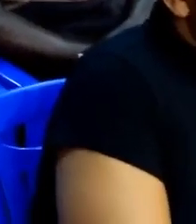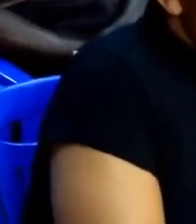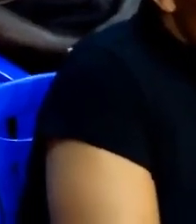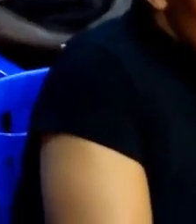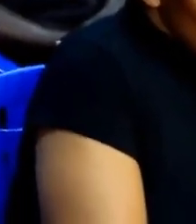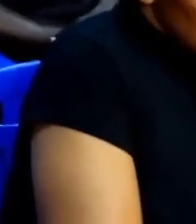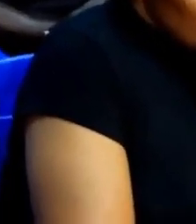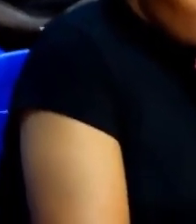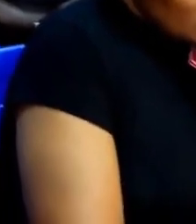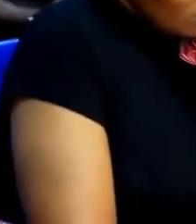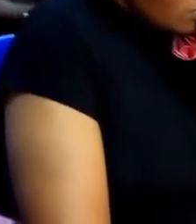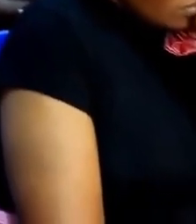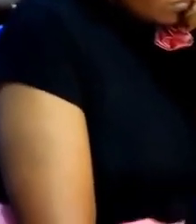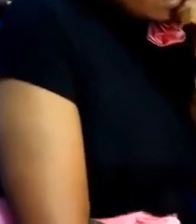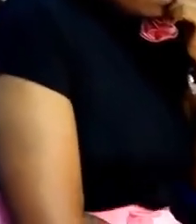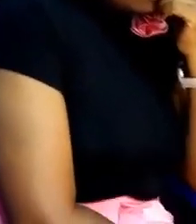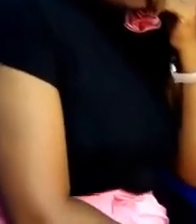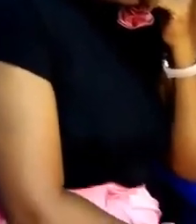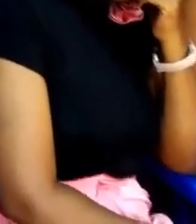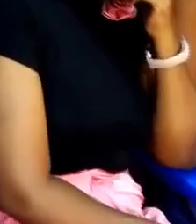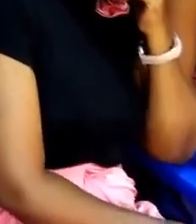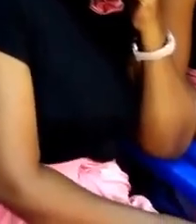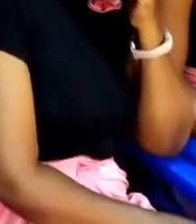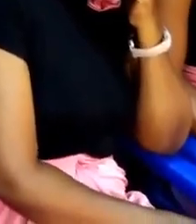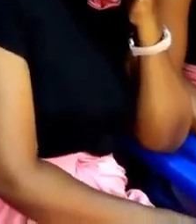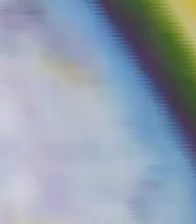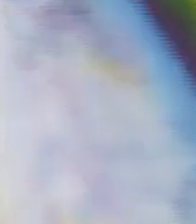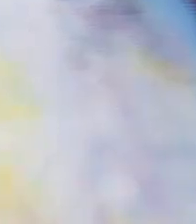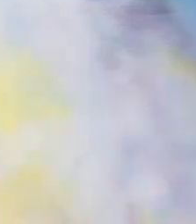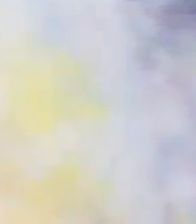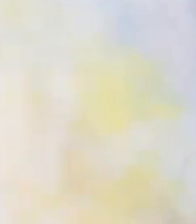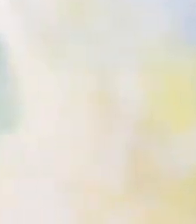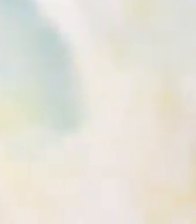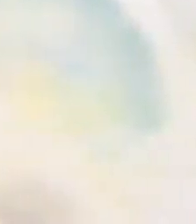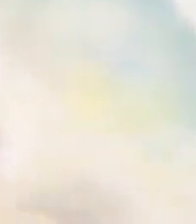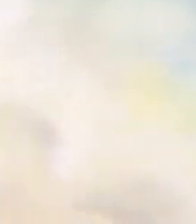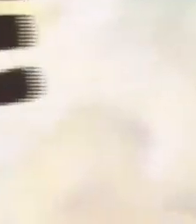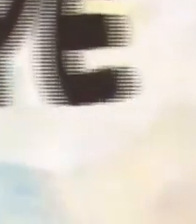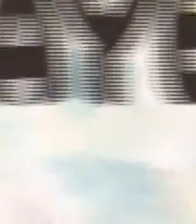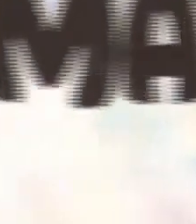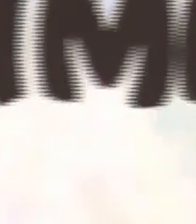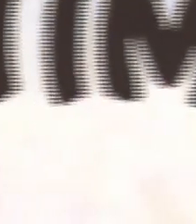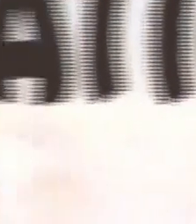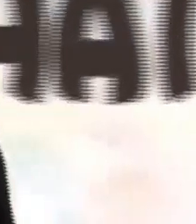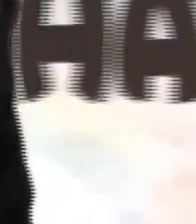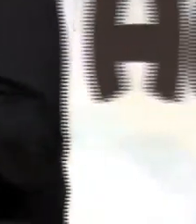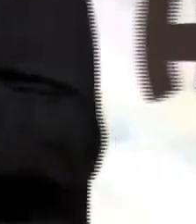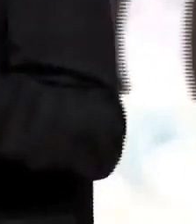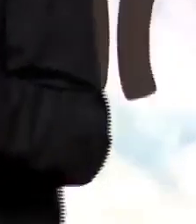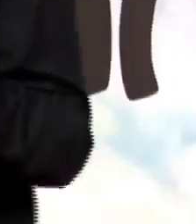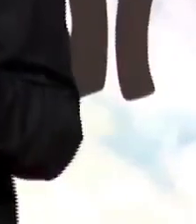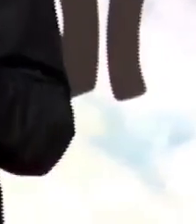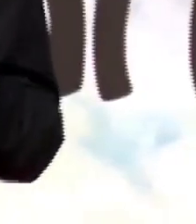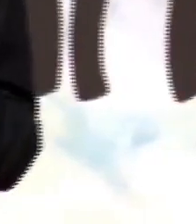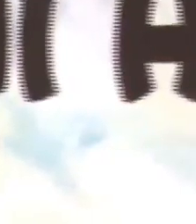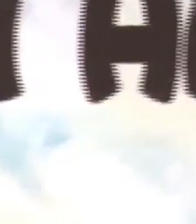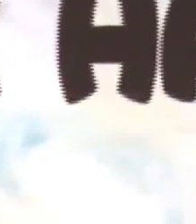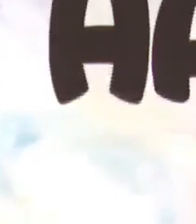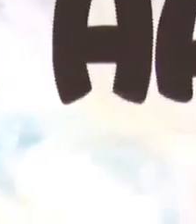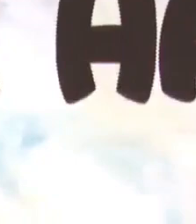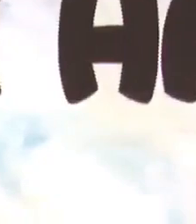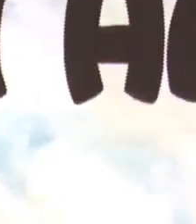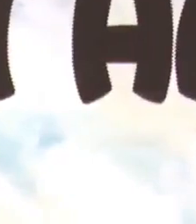Mzee anagusa mfukoni, anazihesabu. Kuna watu anajua